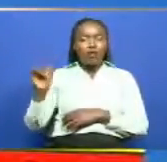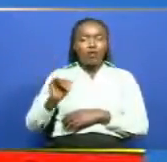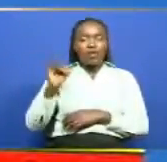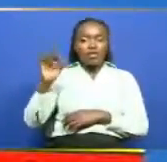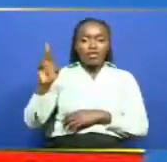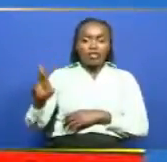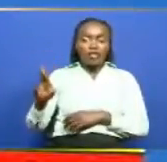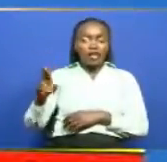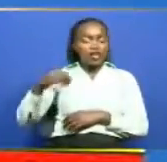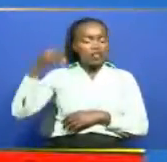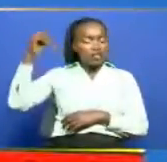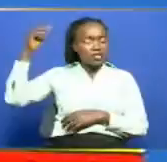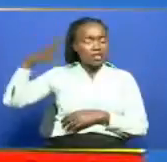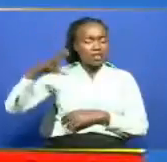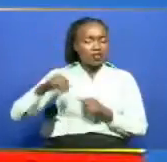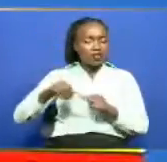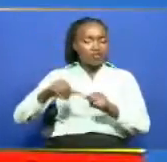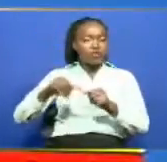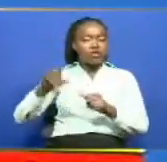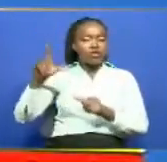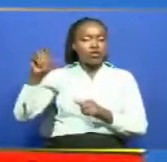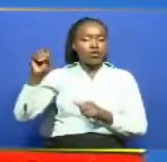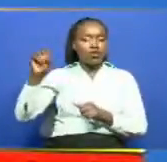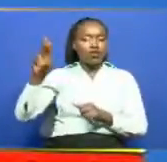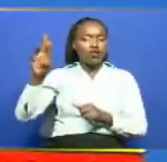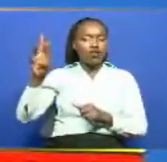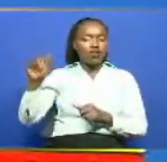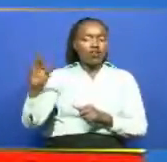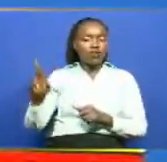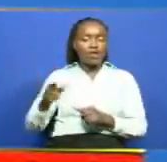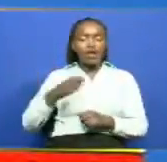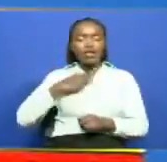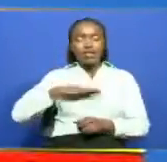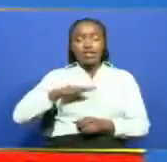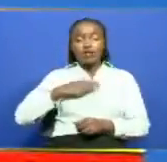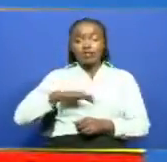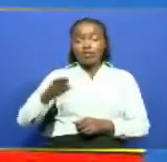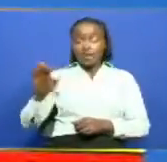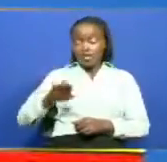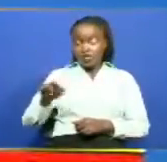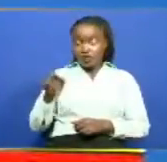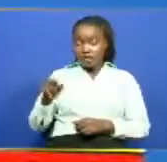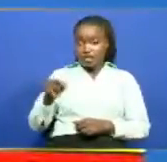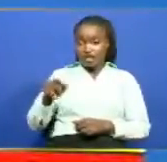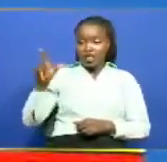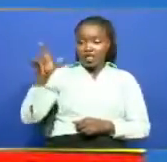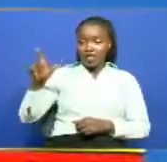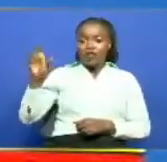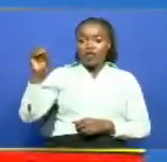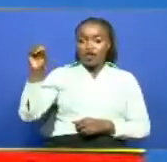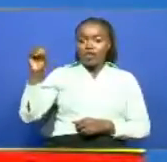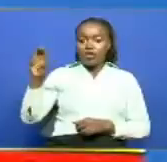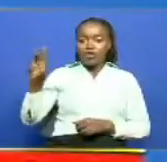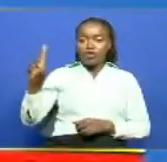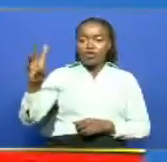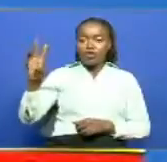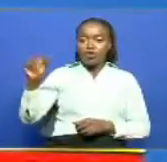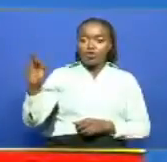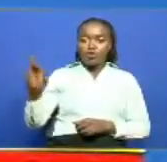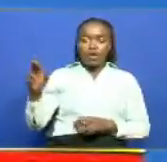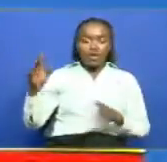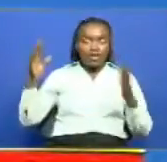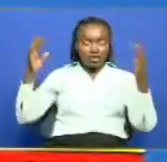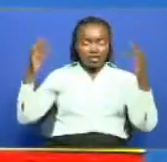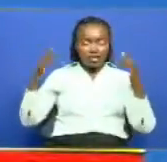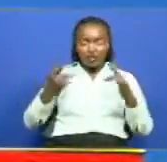vya jua sawia na sehemu za Lodwa, Samburu na viungani mwake. Japo katika maeneo ya Lodwa tutarajie kuwepo kwa manyunyu ya mvua vile vile sawia